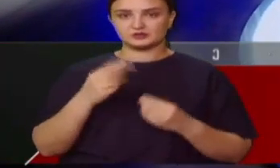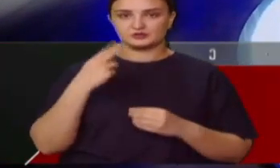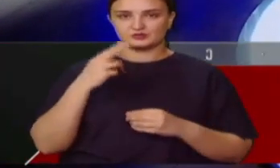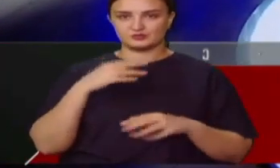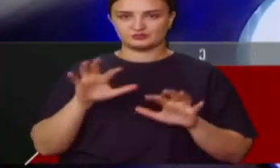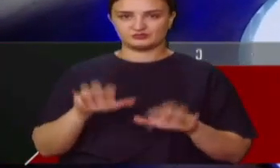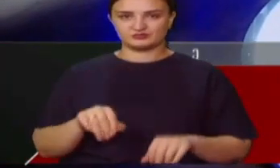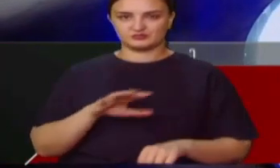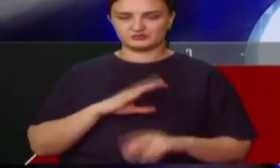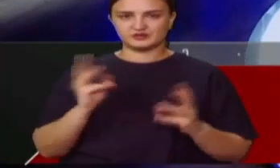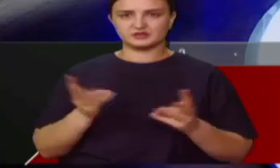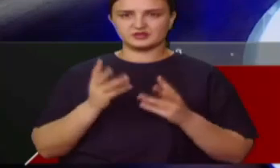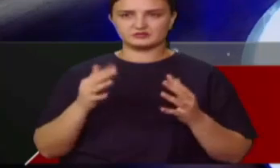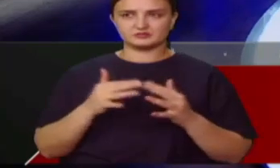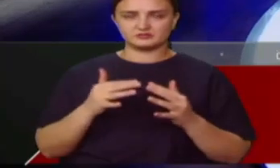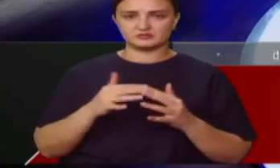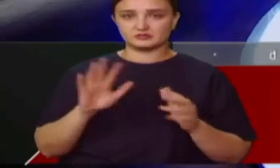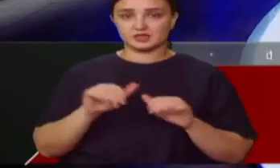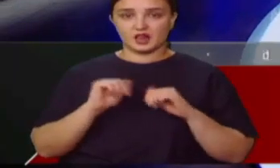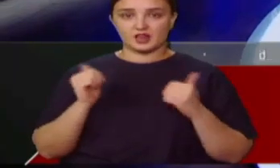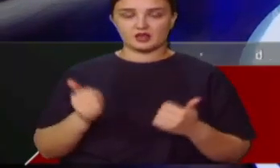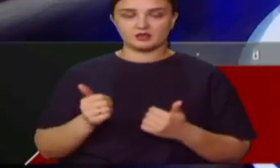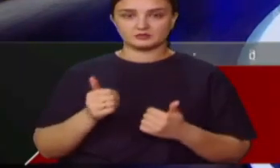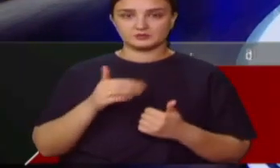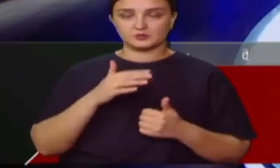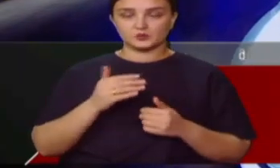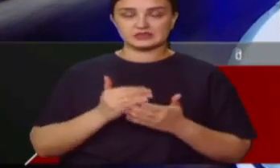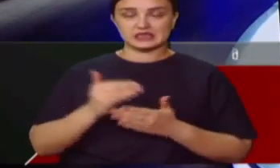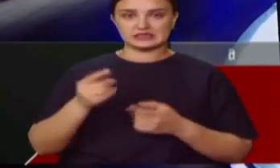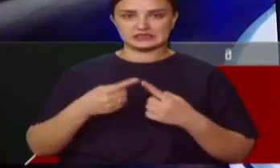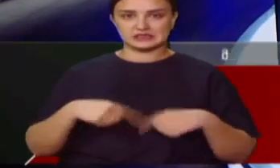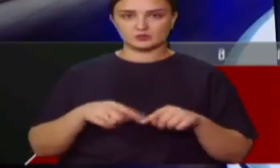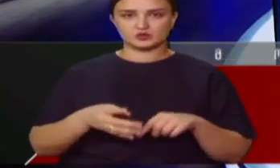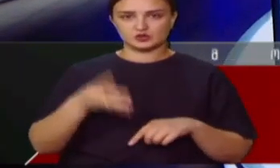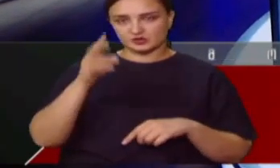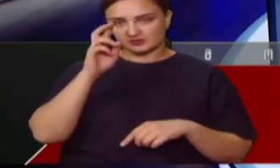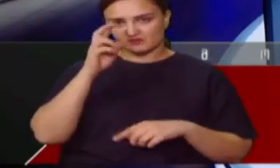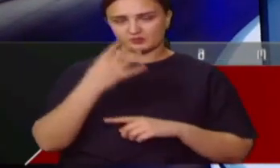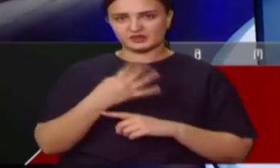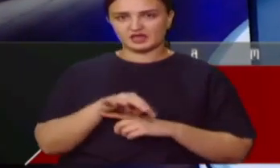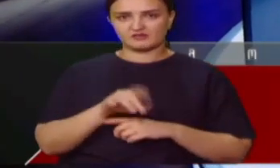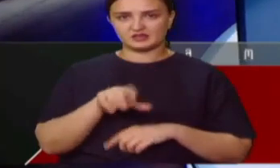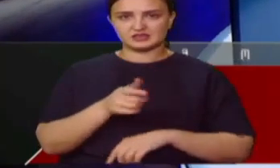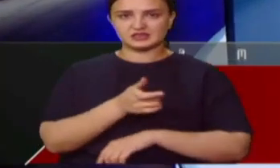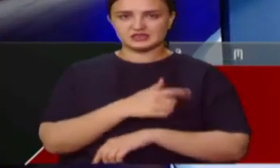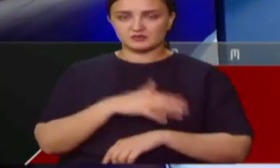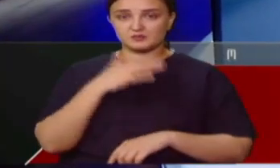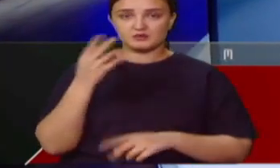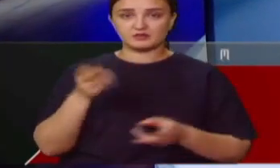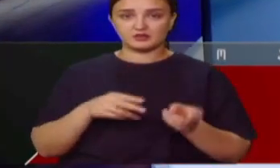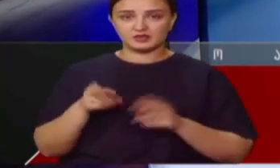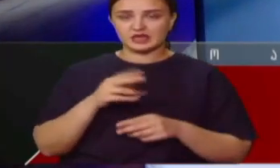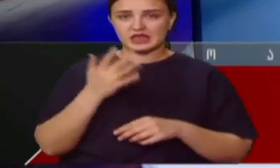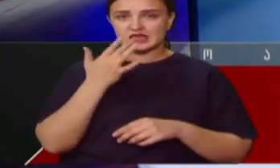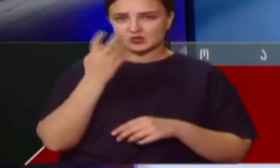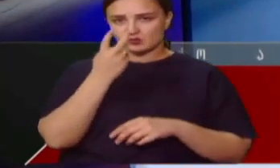დაეცა. ცეცხლში გახვეული ქალაქი, ალყაში მოქცეული უზენაესი საბჭო შენობა, მთავრობის დახვრეტილი წევრები, ათასობით მსხვერპლი, ეთნიკური